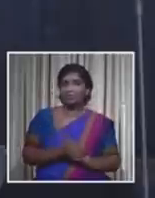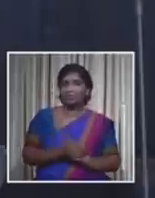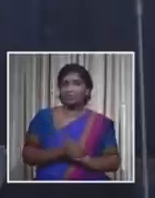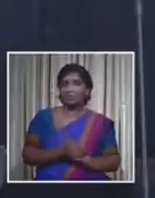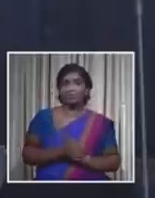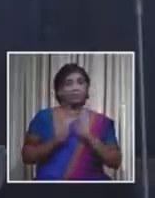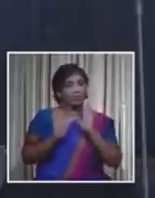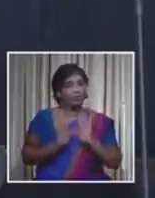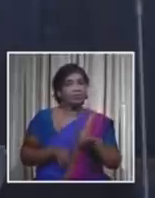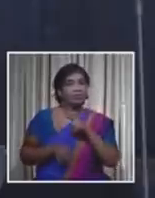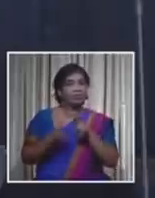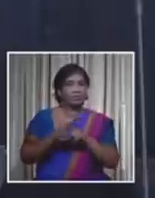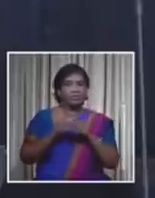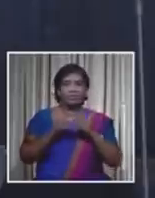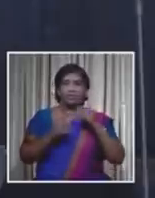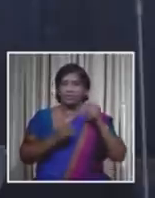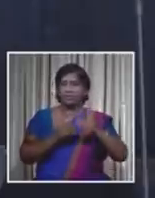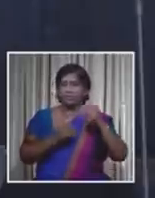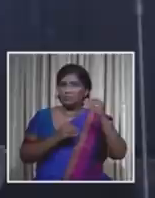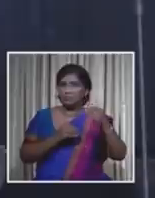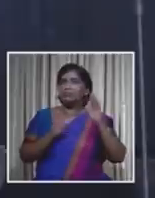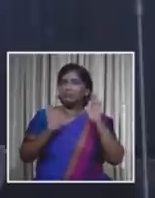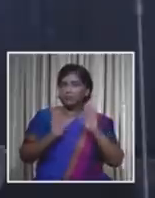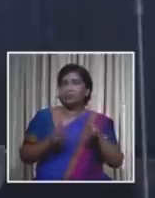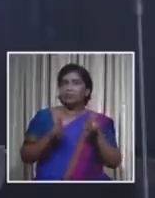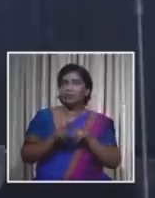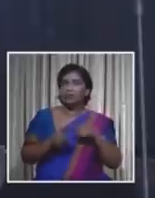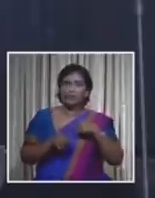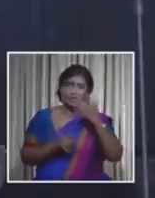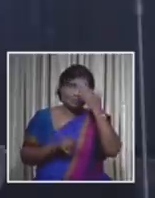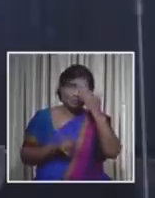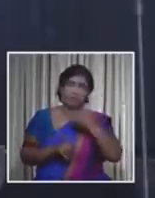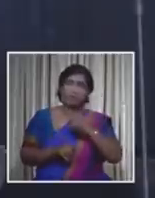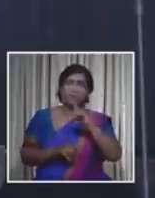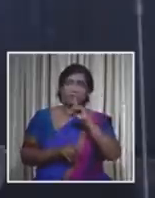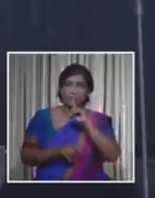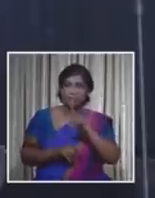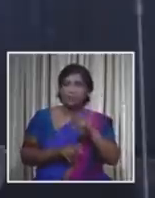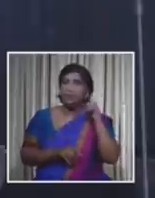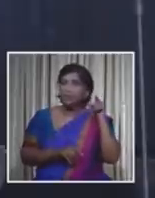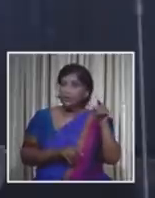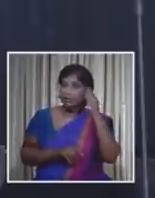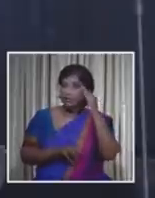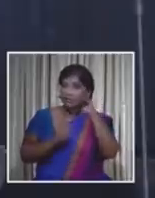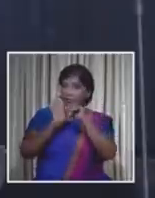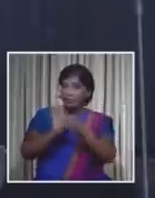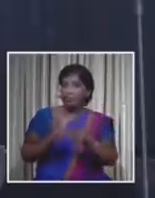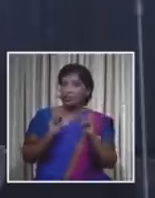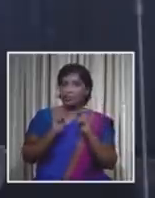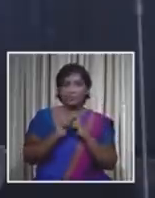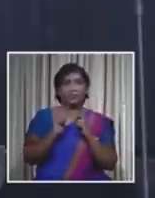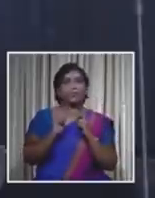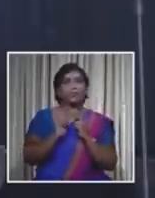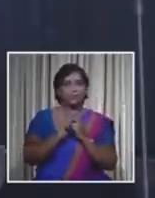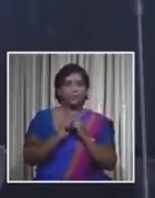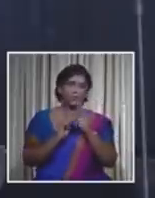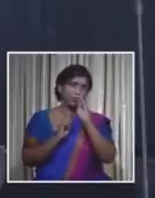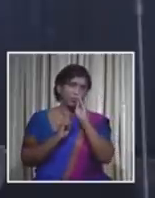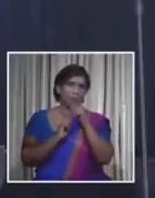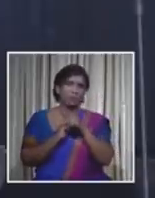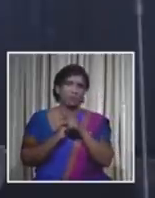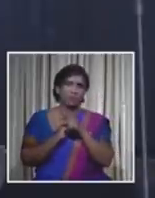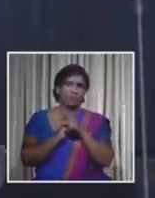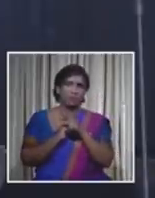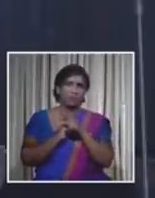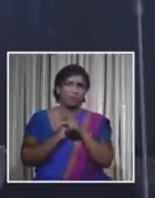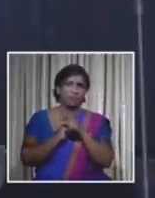නමුත් මේ තත්ත්වය දිගින් දිගටම තිබෙන නිසා අපි ඔබතුමාගෙන් ඉල්ලීමක් කරේ එතුමියට වෙච්චේ හානියට අඩුගානේ